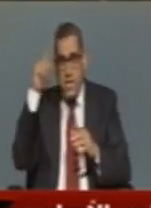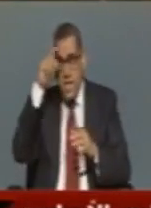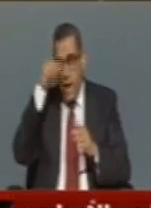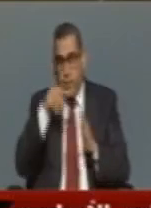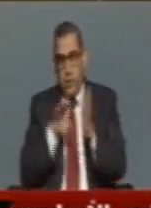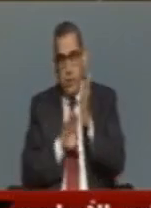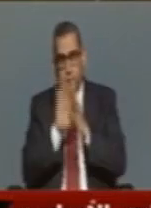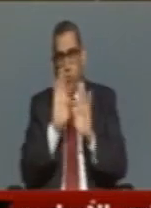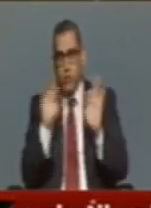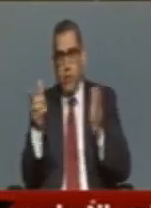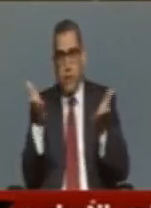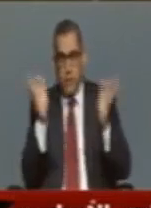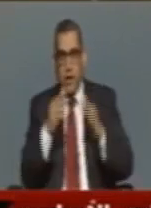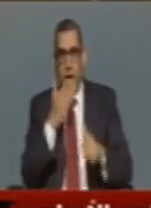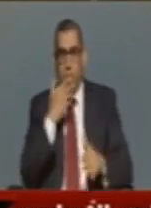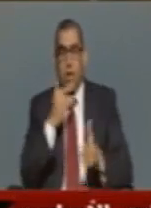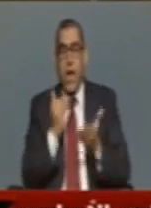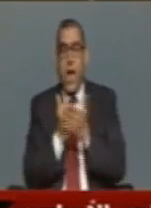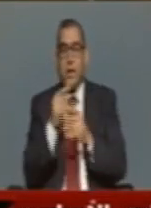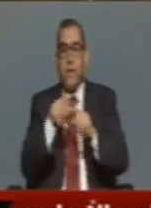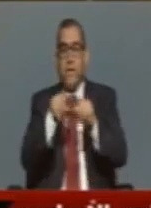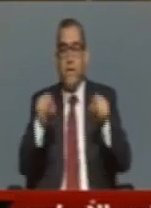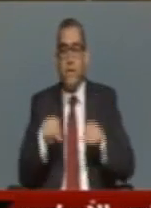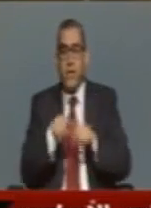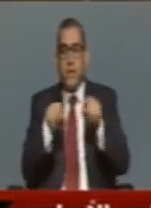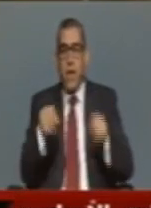الإطار. عدد فصول الحالية هي